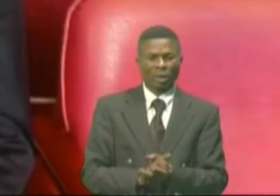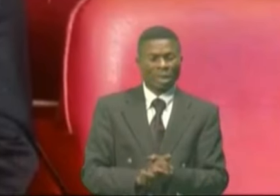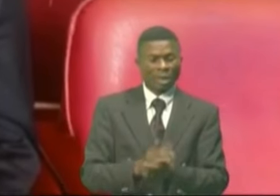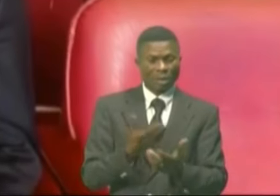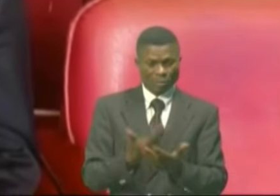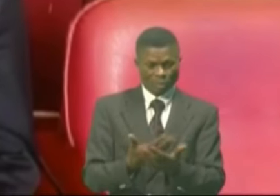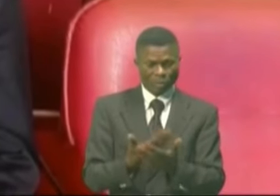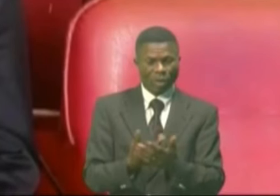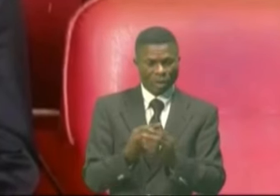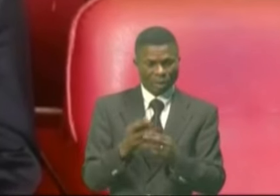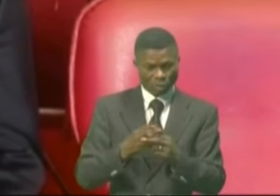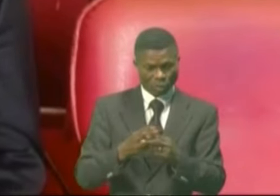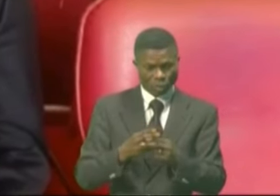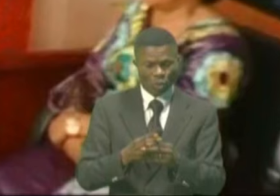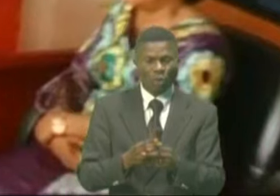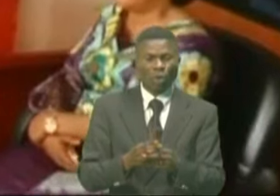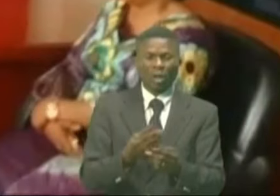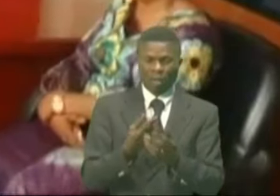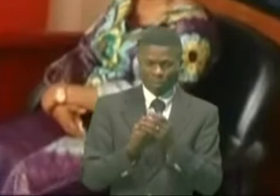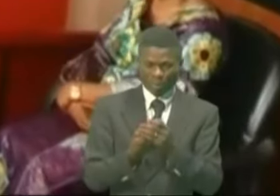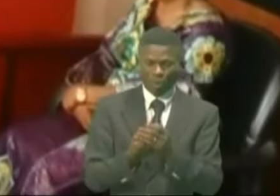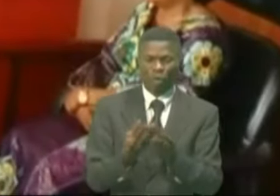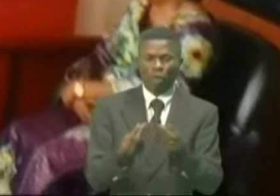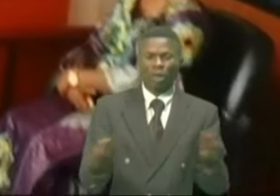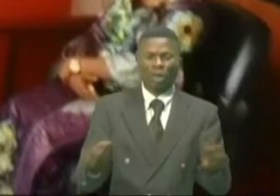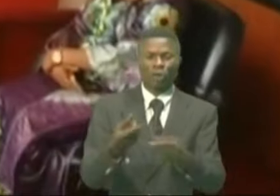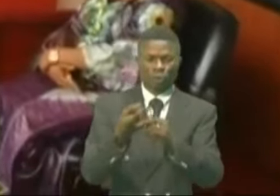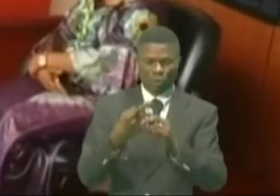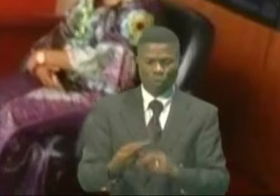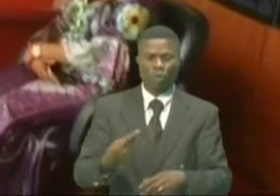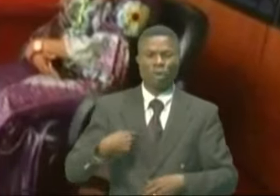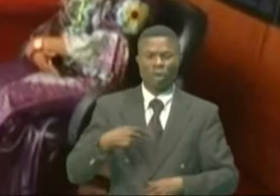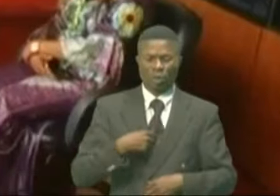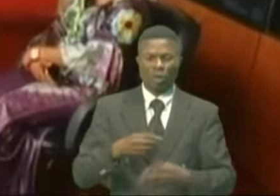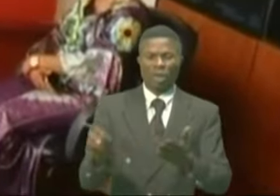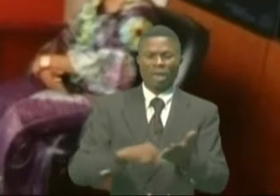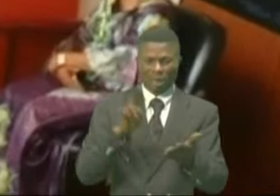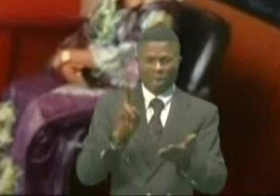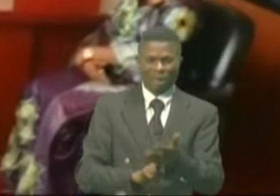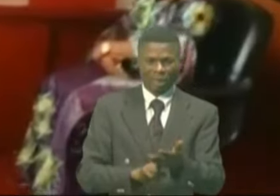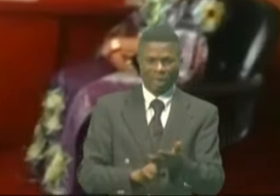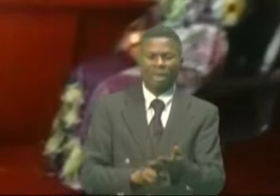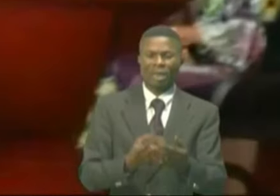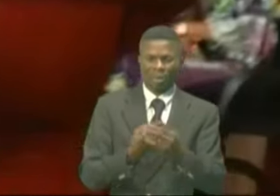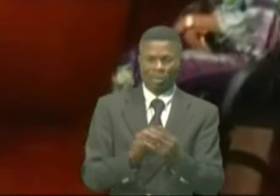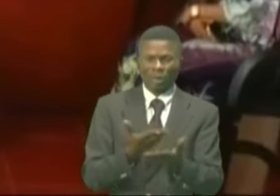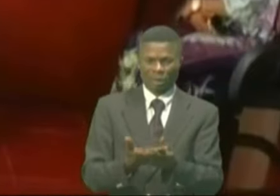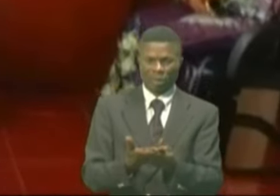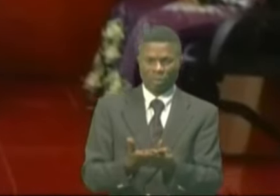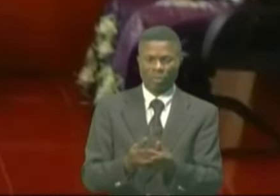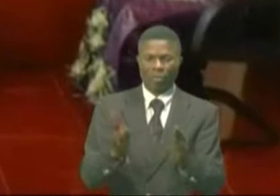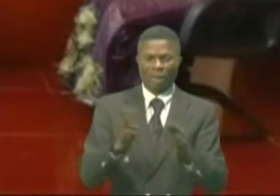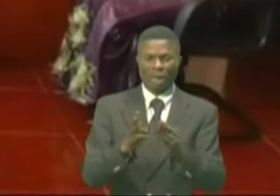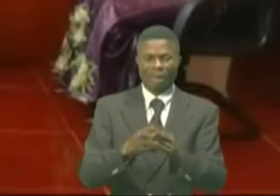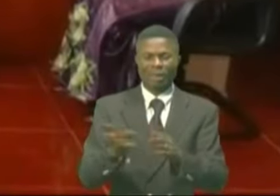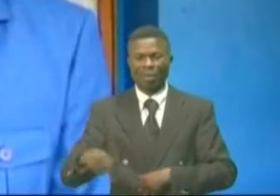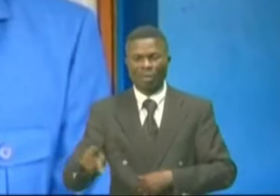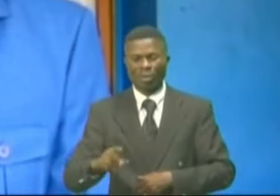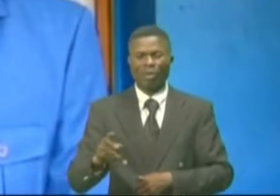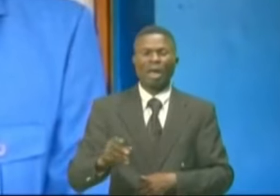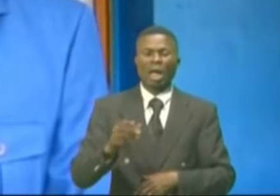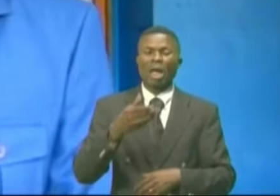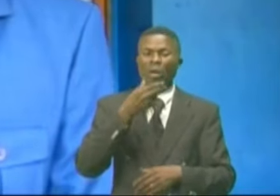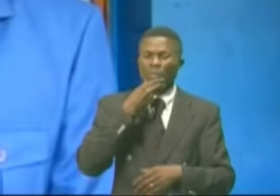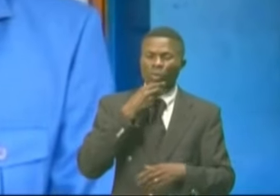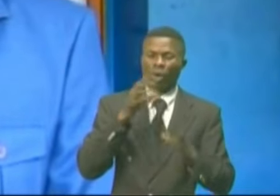proche, je crois qu'il y aura déjà un partenariat bien établi entre l'Assemblée provinciale du Kassai oriental et la